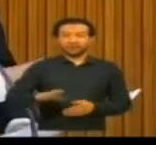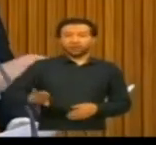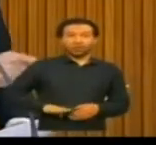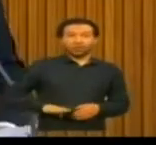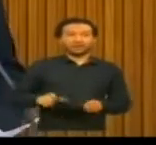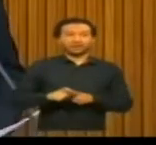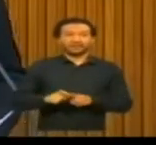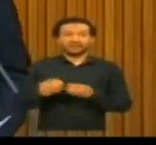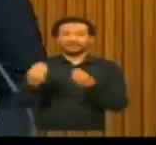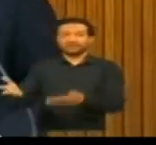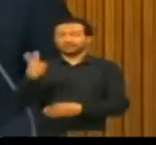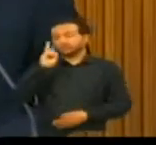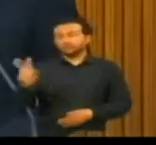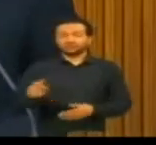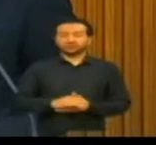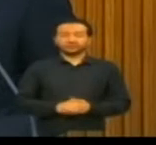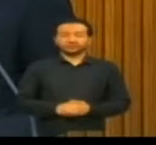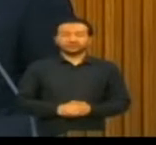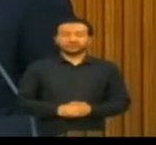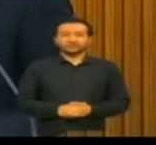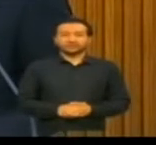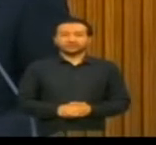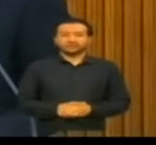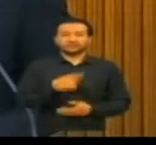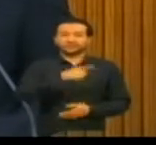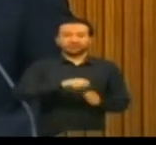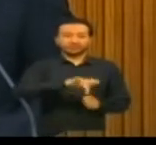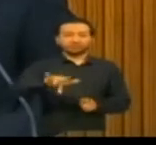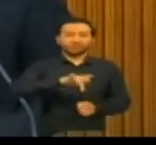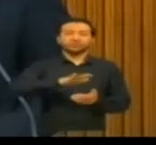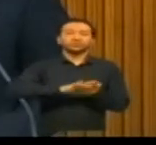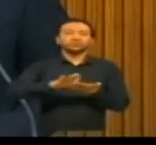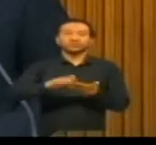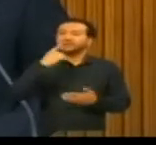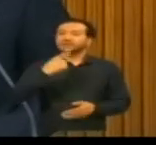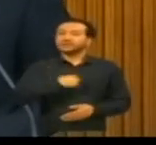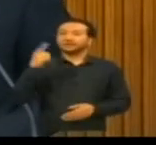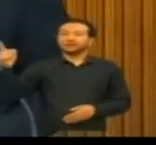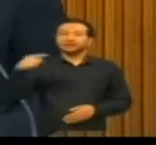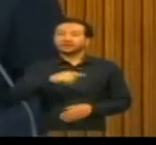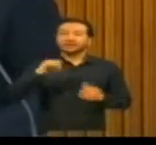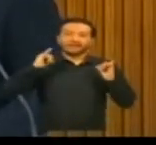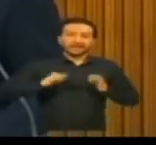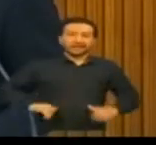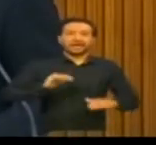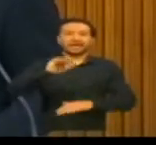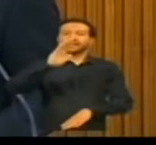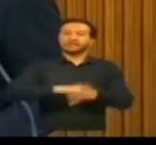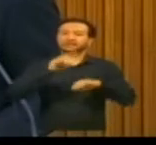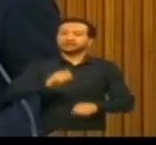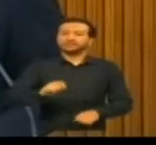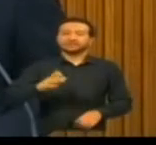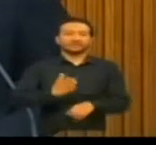teslim ettiklerini gördük. Hani işsizliği önleyeceklerdi. Hani rahat bir hayat sürecekti